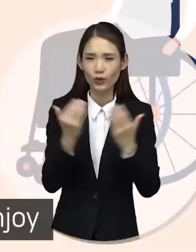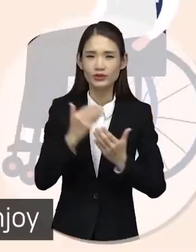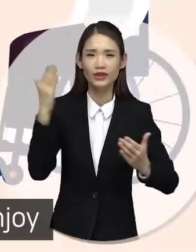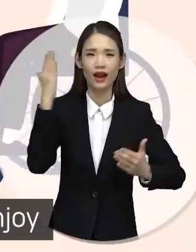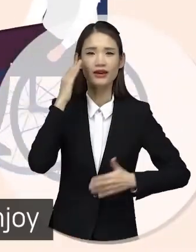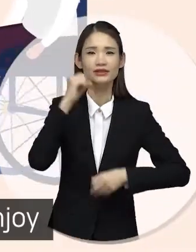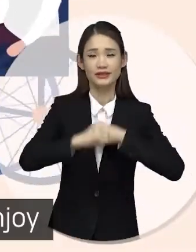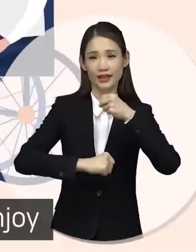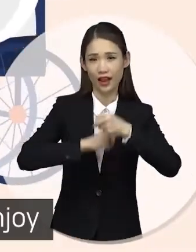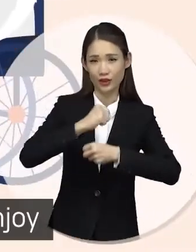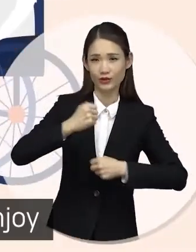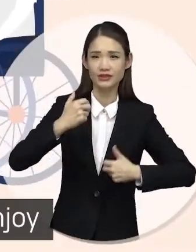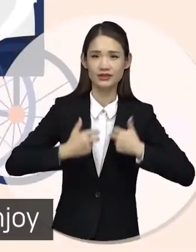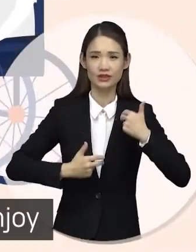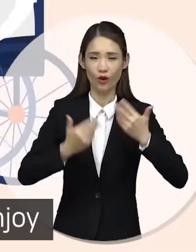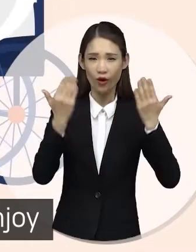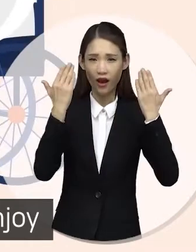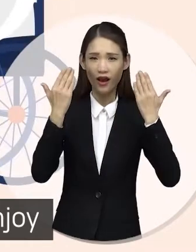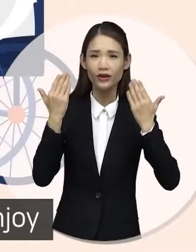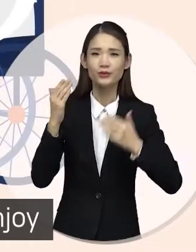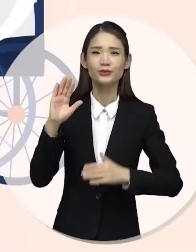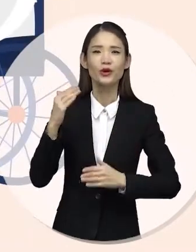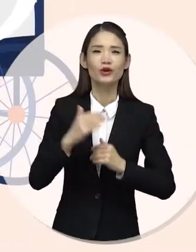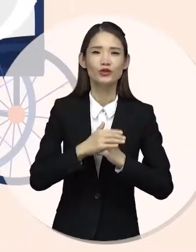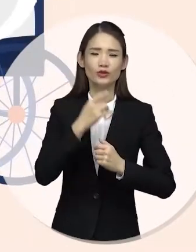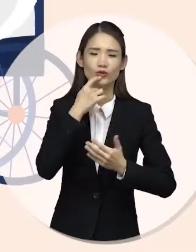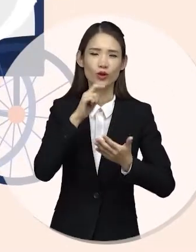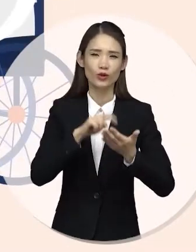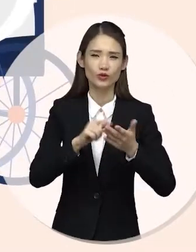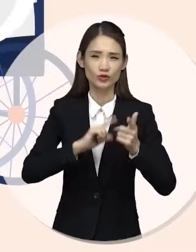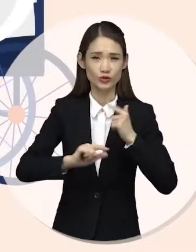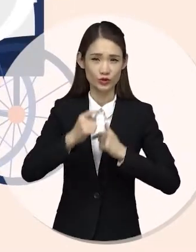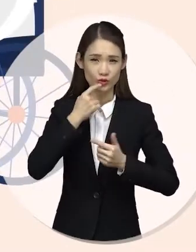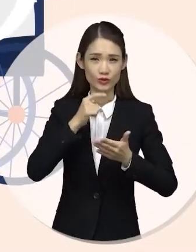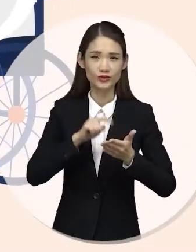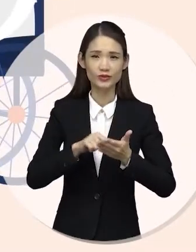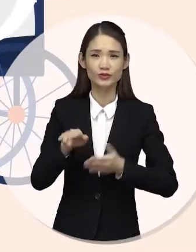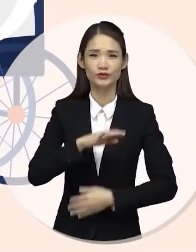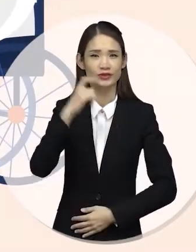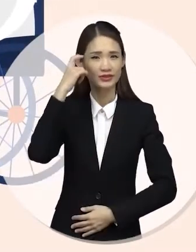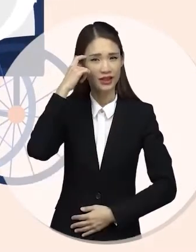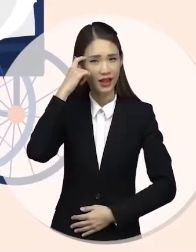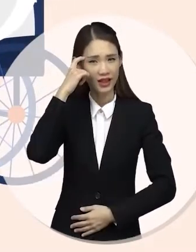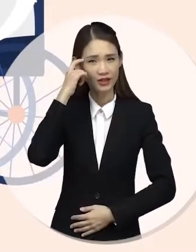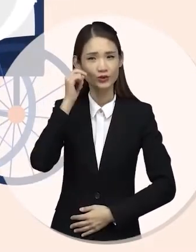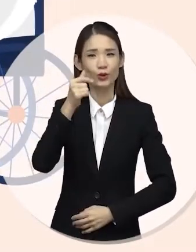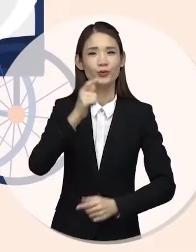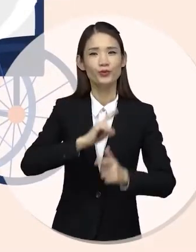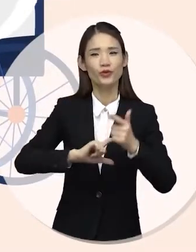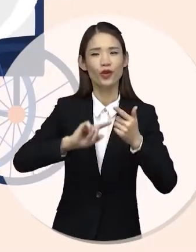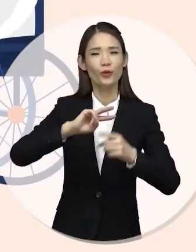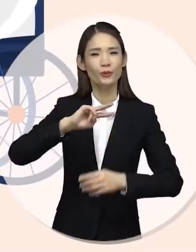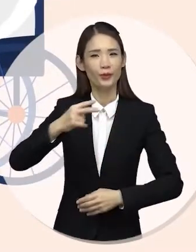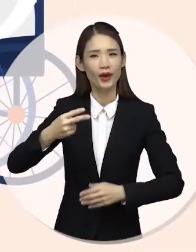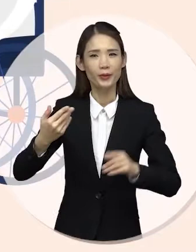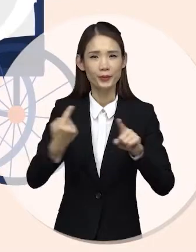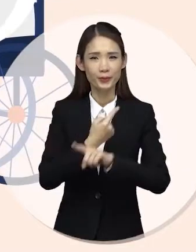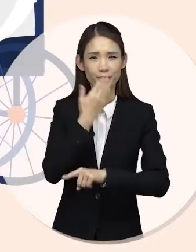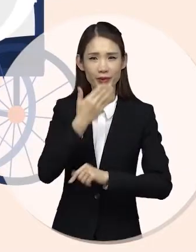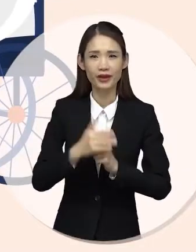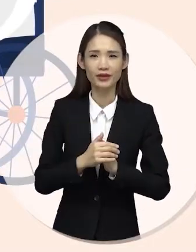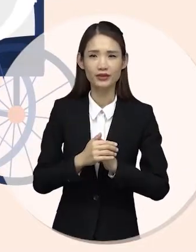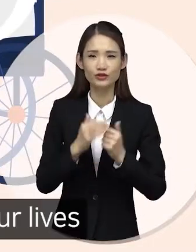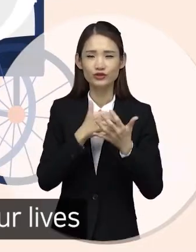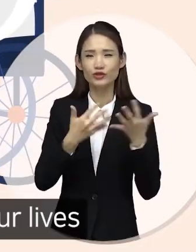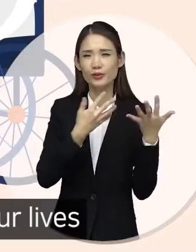모든 학생이 자유롭고 즐거운 학교가 되는 길은 생각보다 쉬울 수 있습니다. 우리의 생각을 조금만 전환한다면